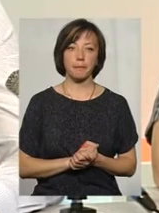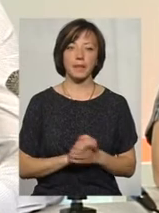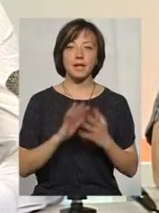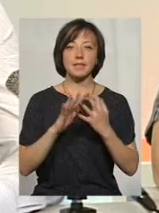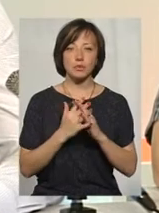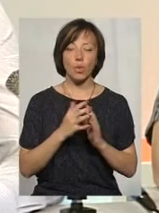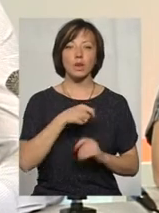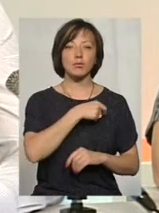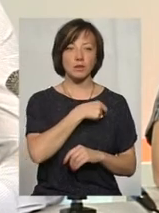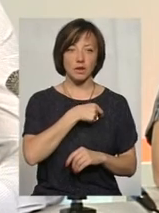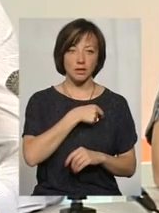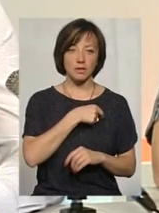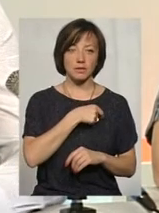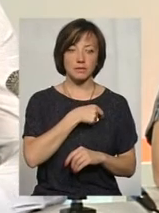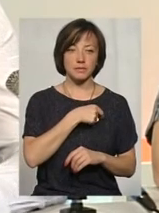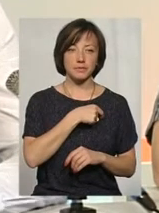Сільського депутата